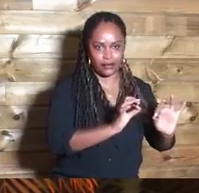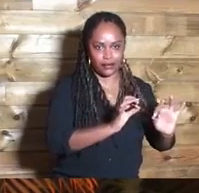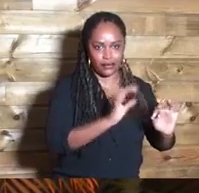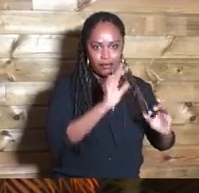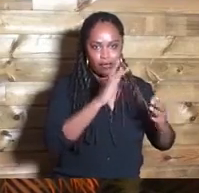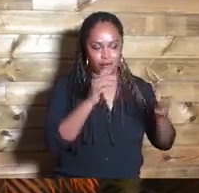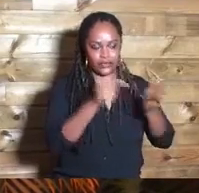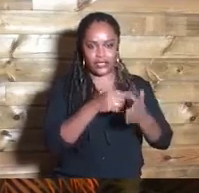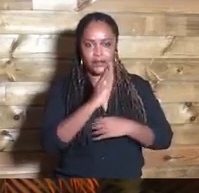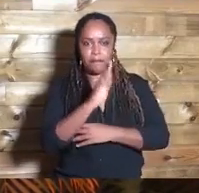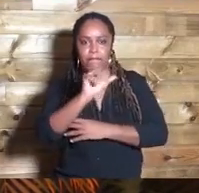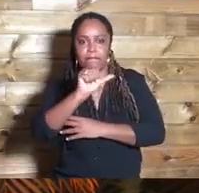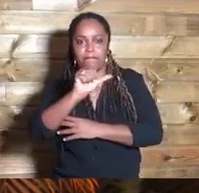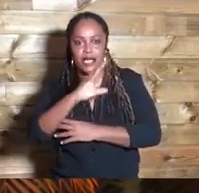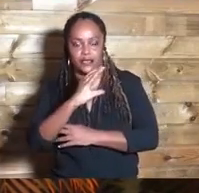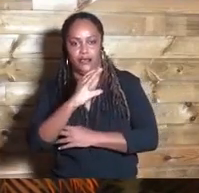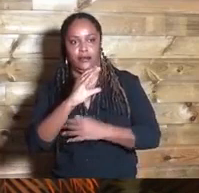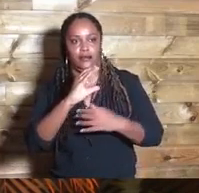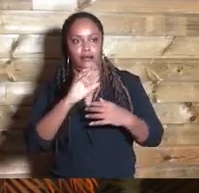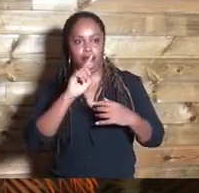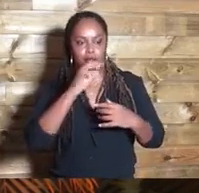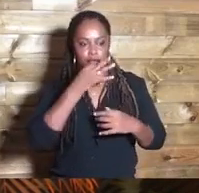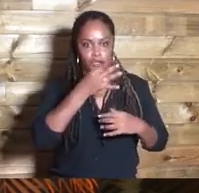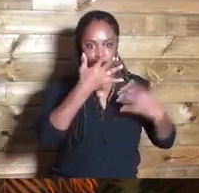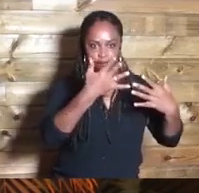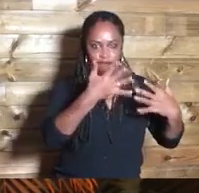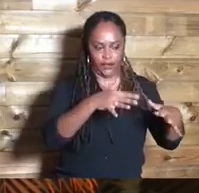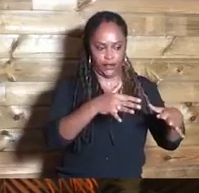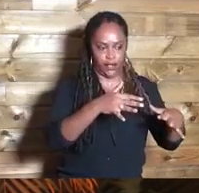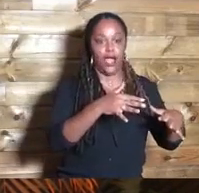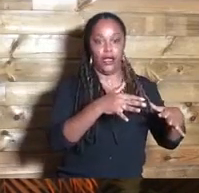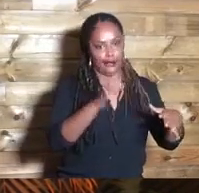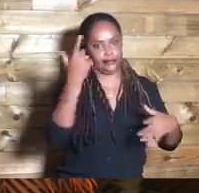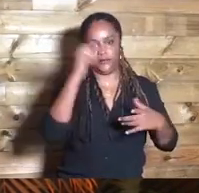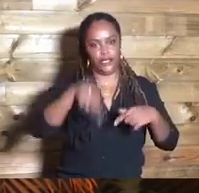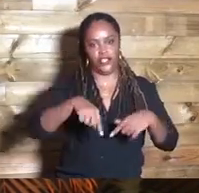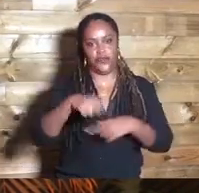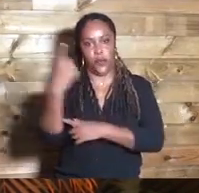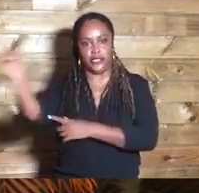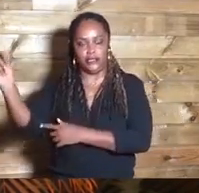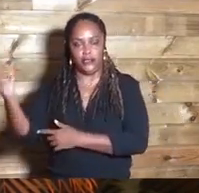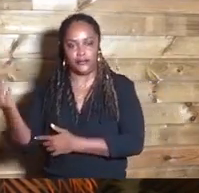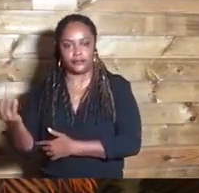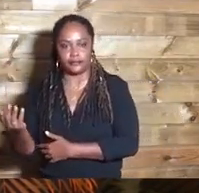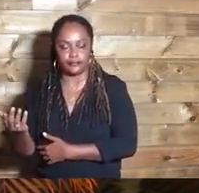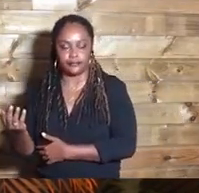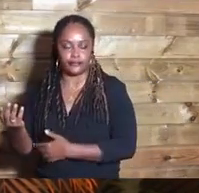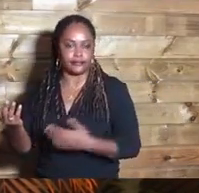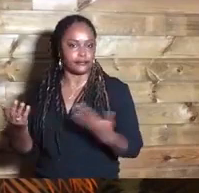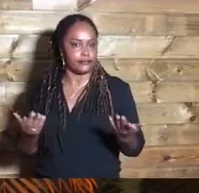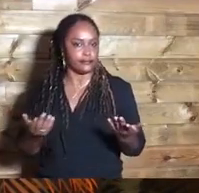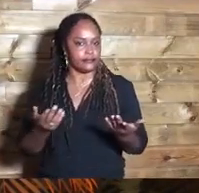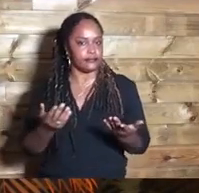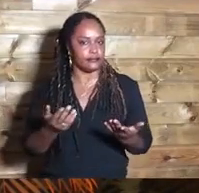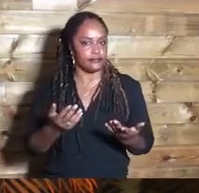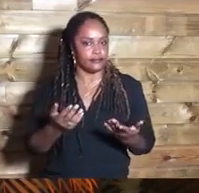Si vous trappez bac, c'est pour un billet. Donc 80% c'est là qui trappez bac capati. Et la moitié là